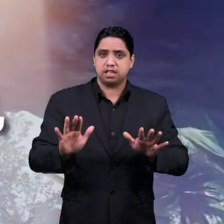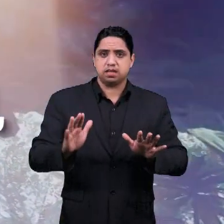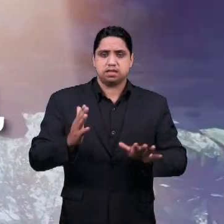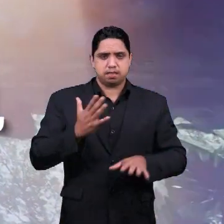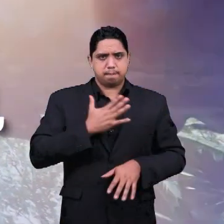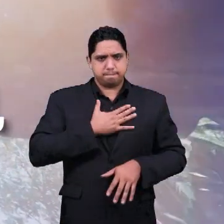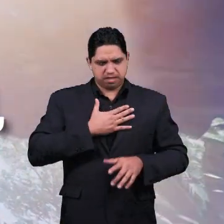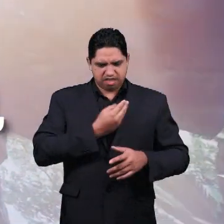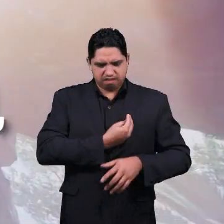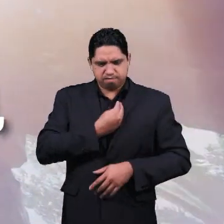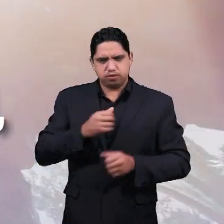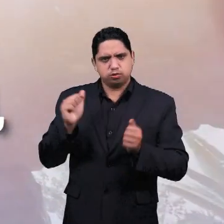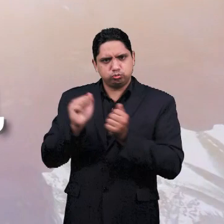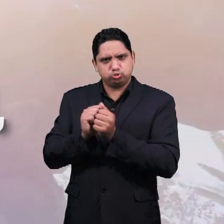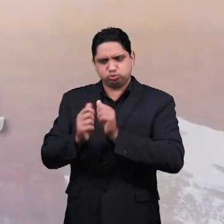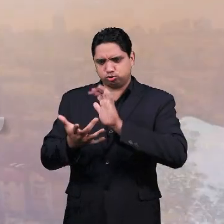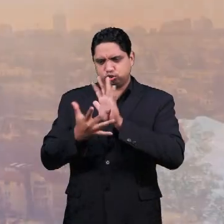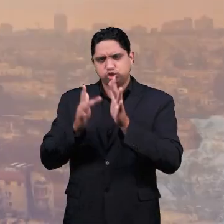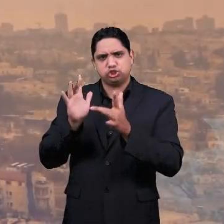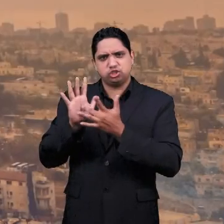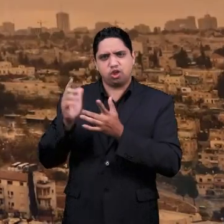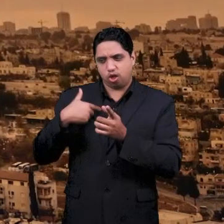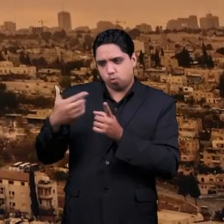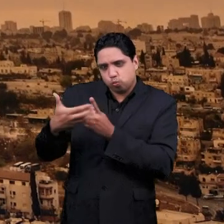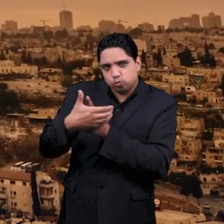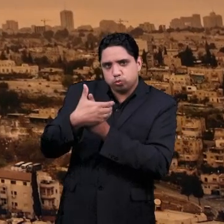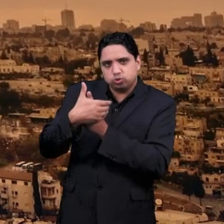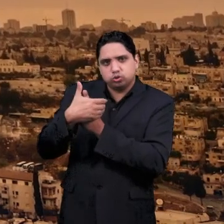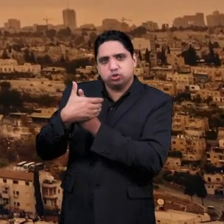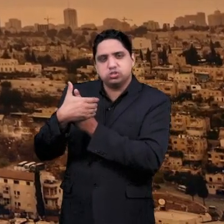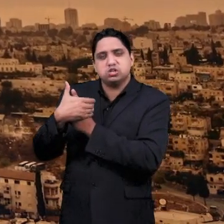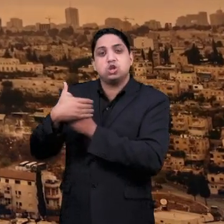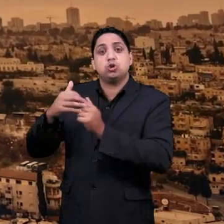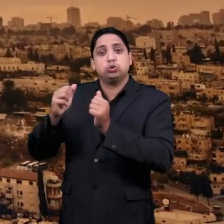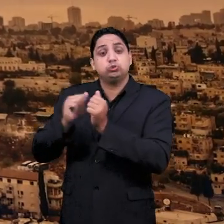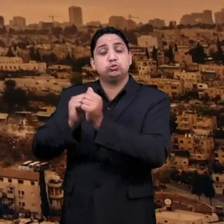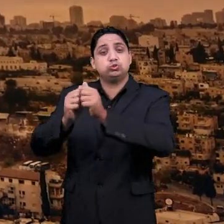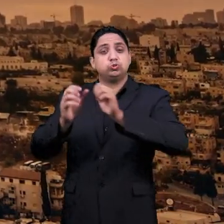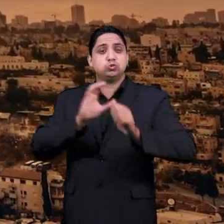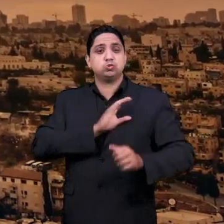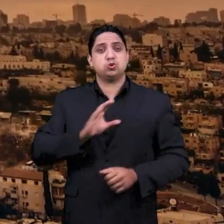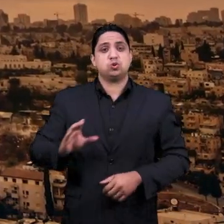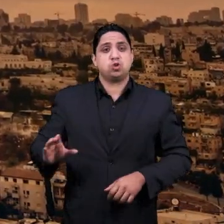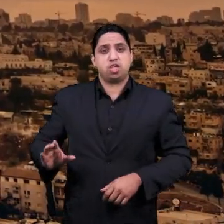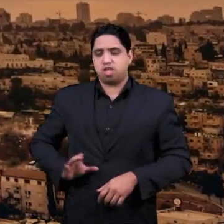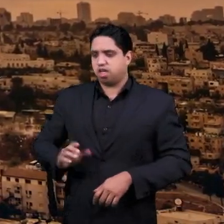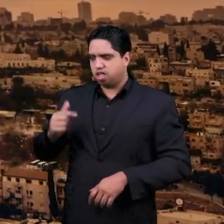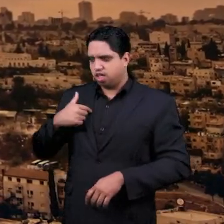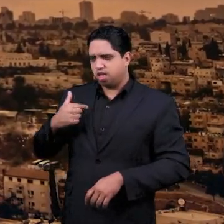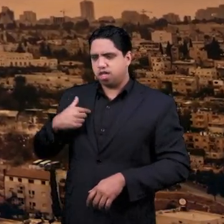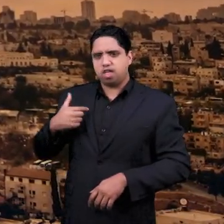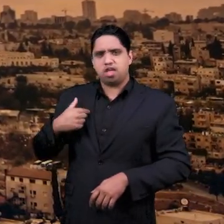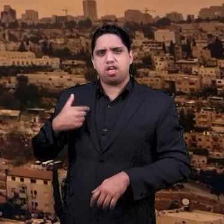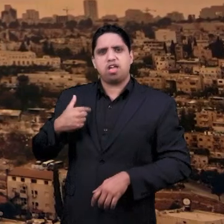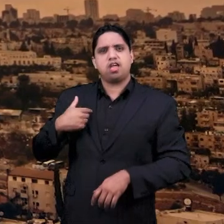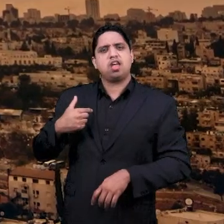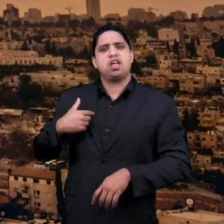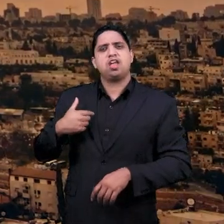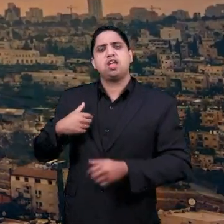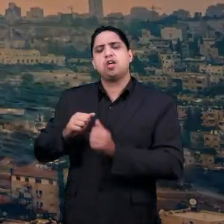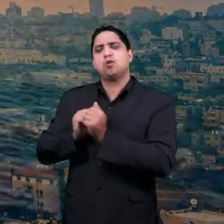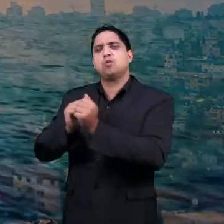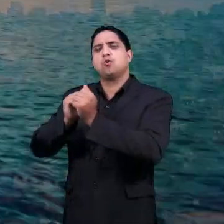здесь, я сокрыл жизнь мою во Христе, и со Христом я буду царствовать.